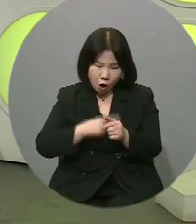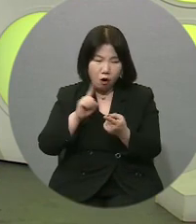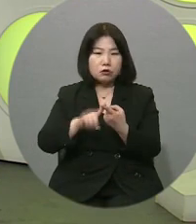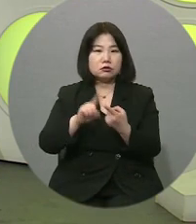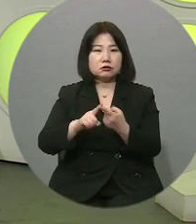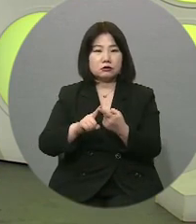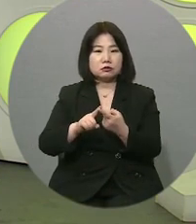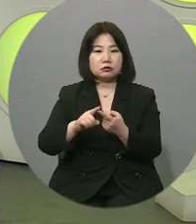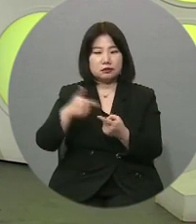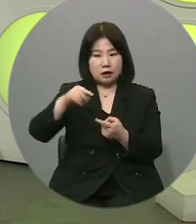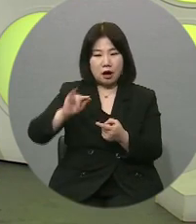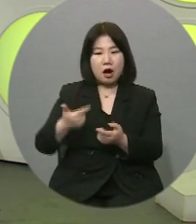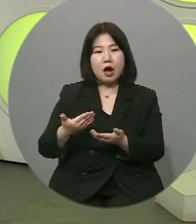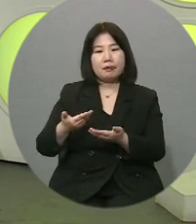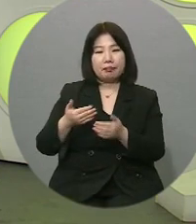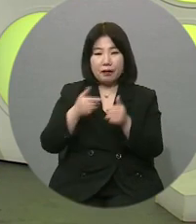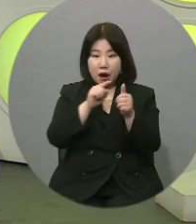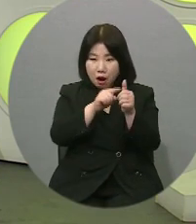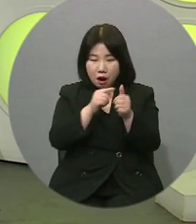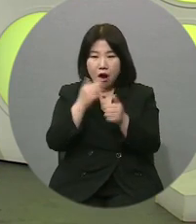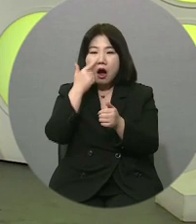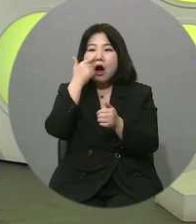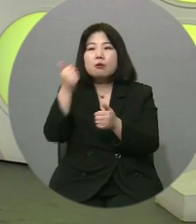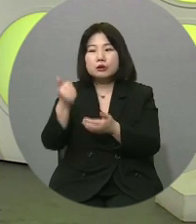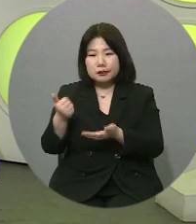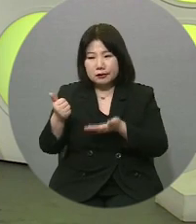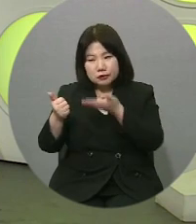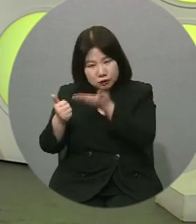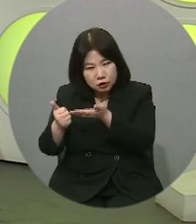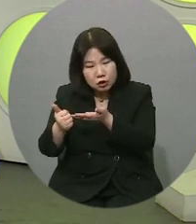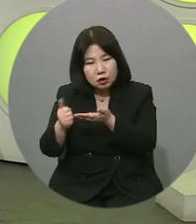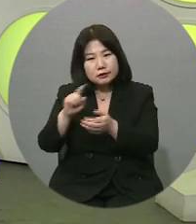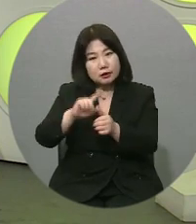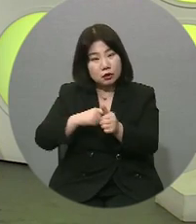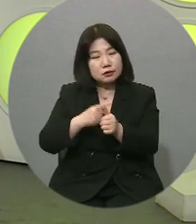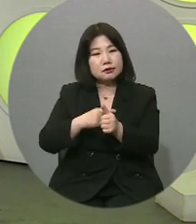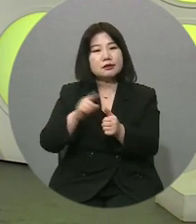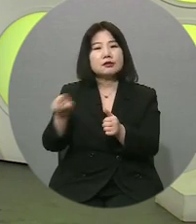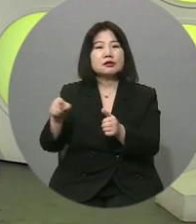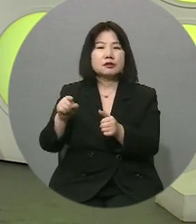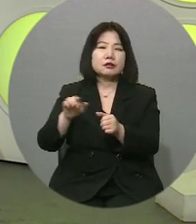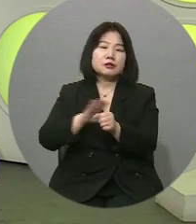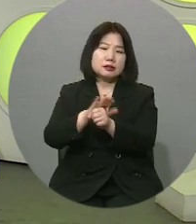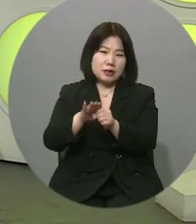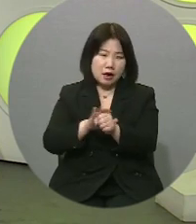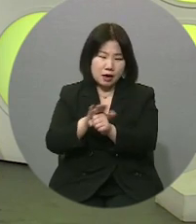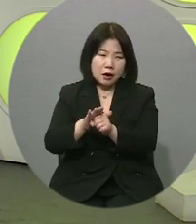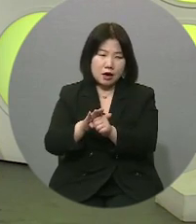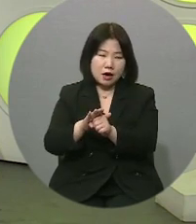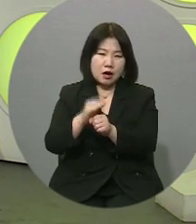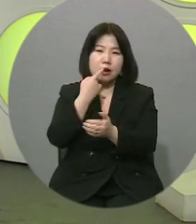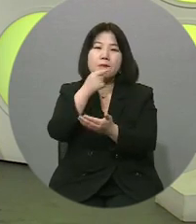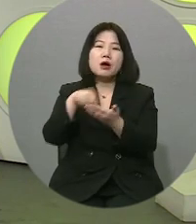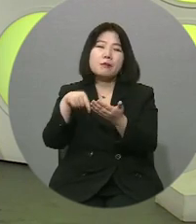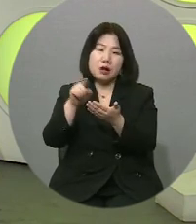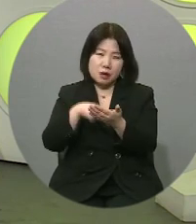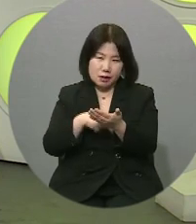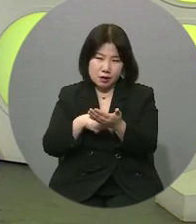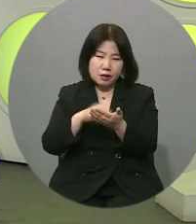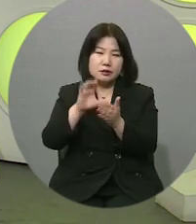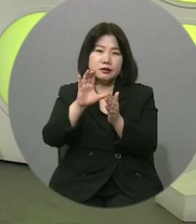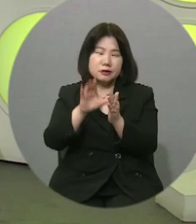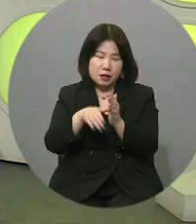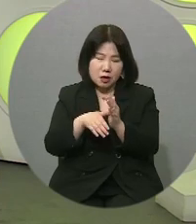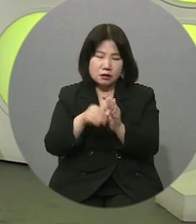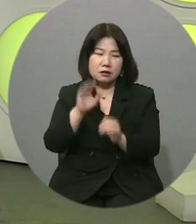뿐이라며 아버지로부터 받은 사랑에 조금이나마 보답할 수 있는 계기가